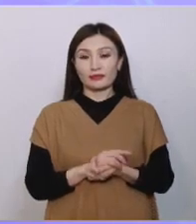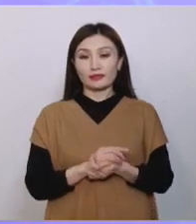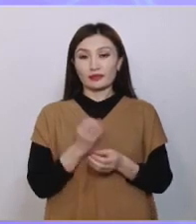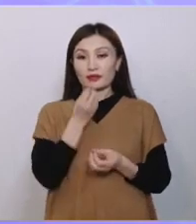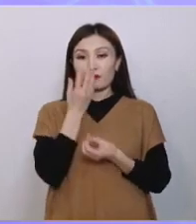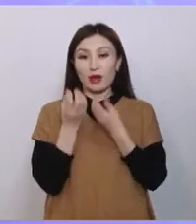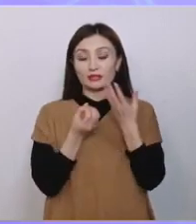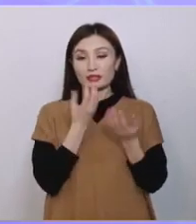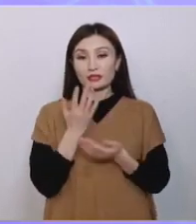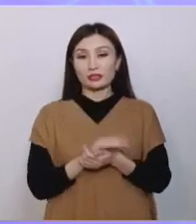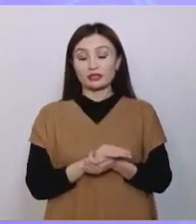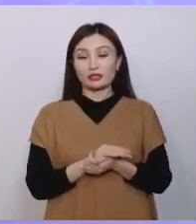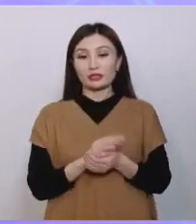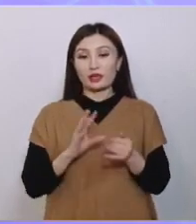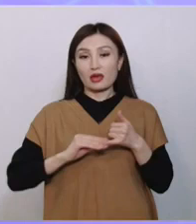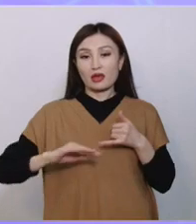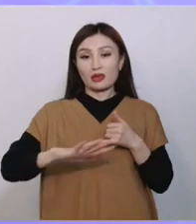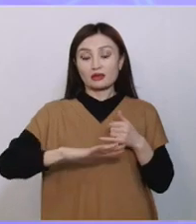Байчечекей, талаа иштери,